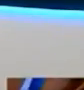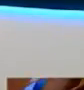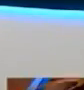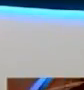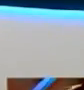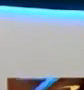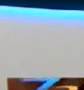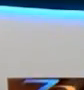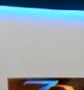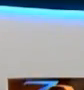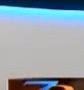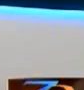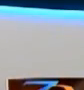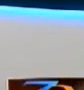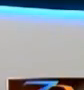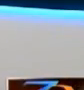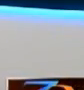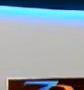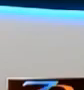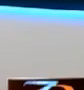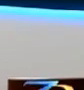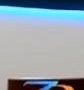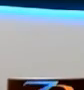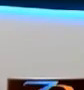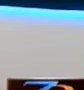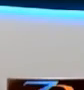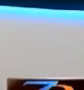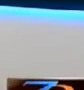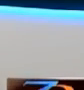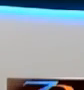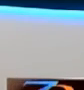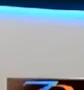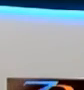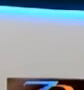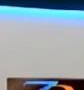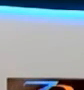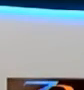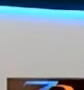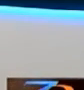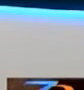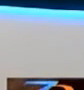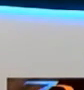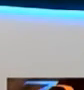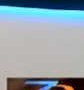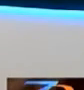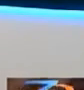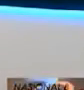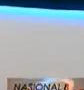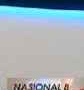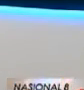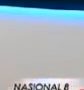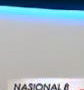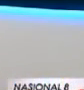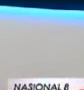Nasional 8 berakhir di sini. Salam Baitullah, episod terakhir bagi musim ini menyusul.